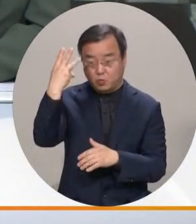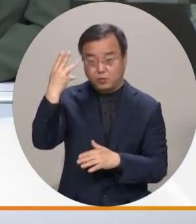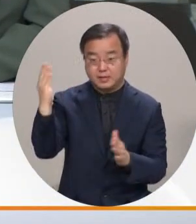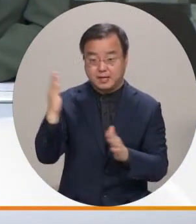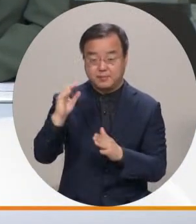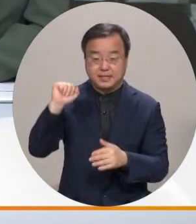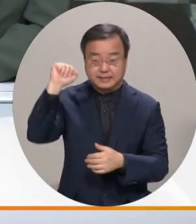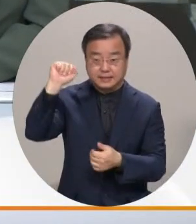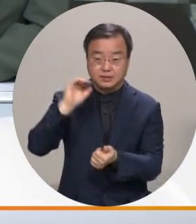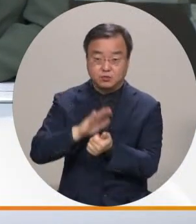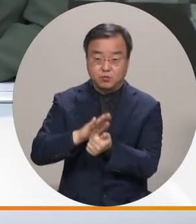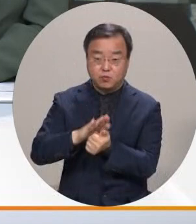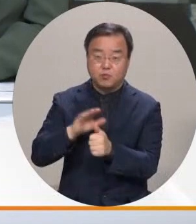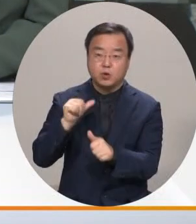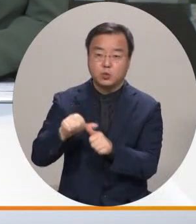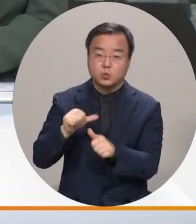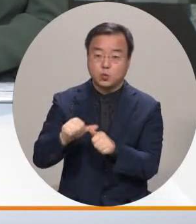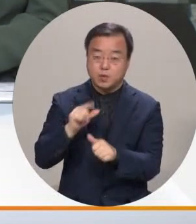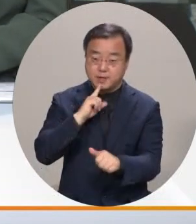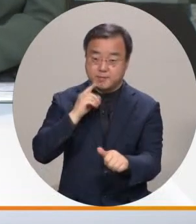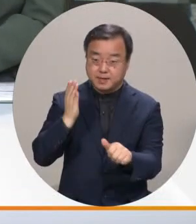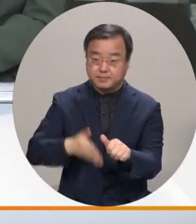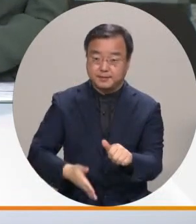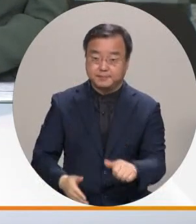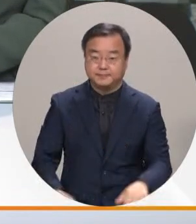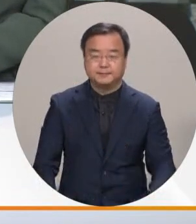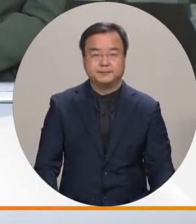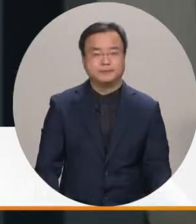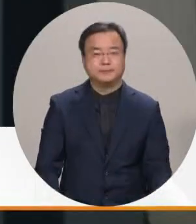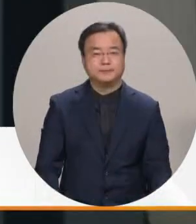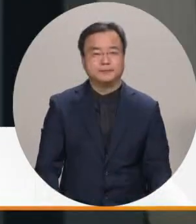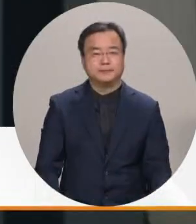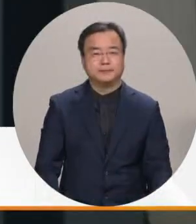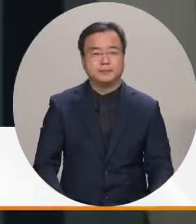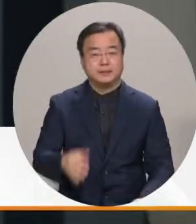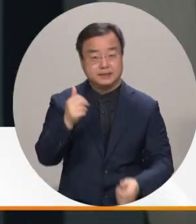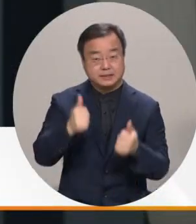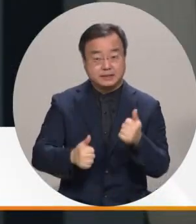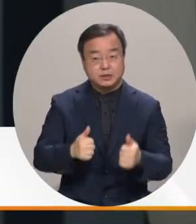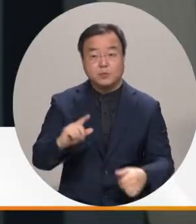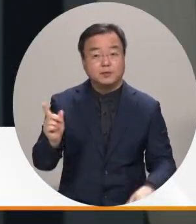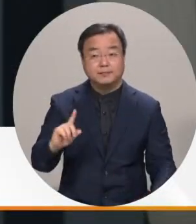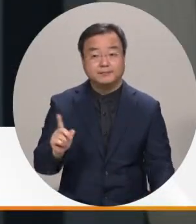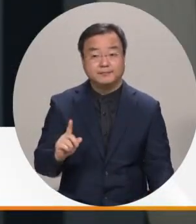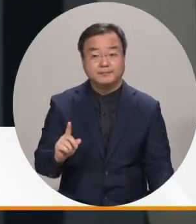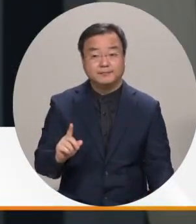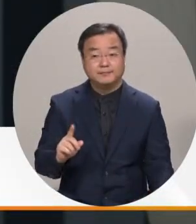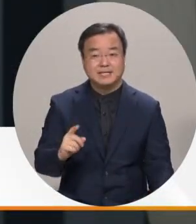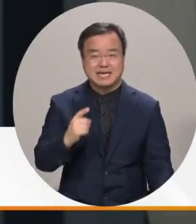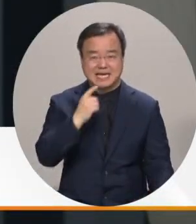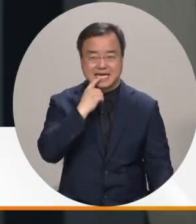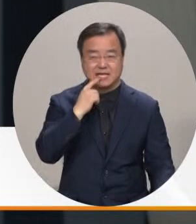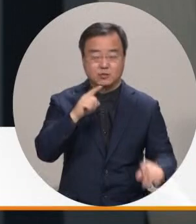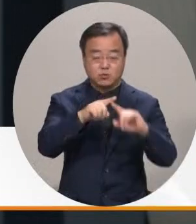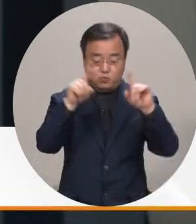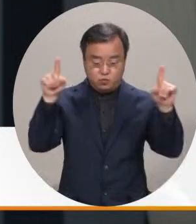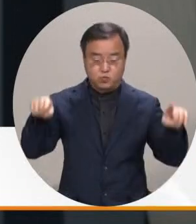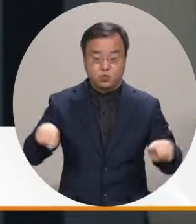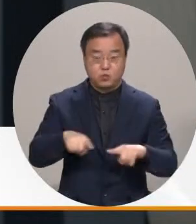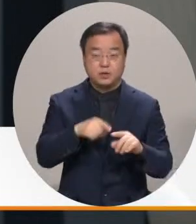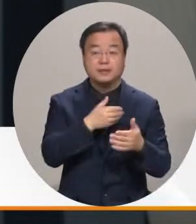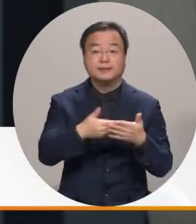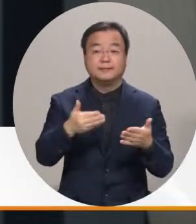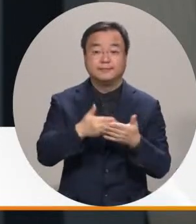응원과 조언의 의 말씀 한마디 부탁드리겠습니다 아네 수능 공부는 여러분 하얀 도화지에 그림을 그리는 것과